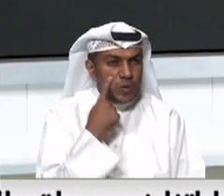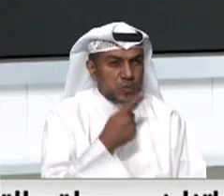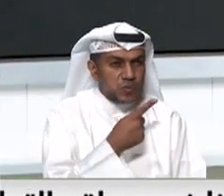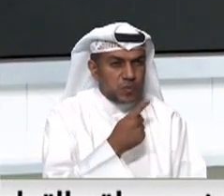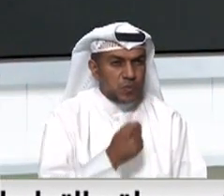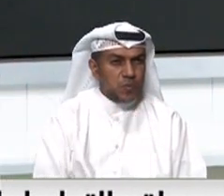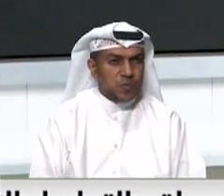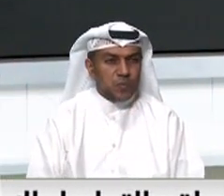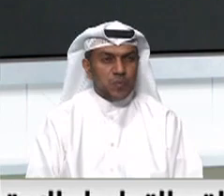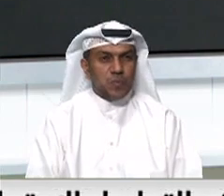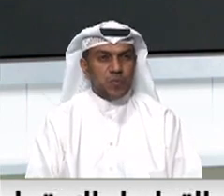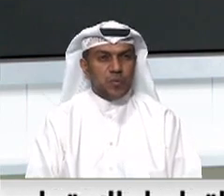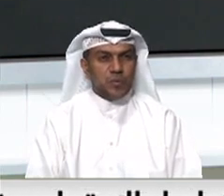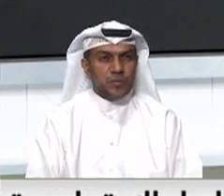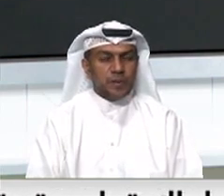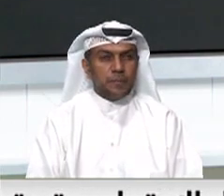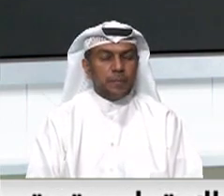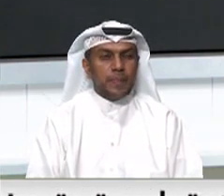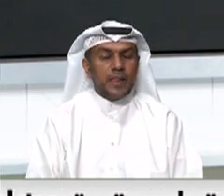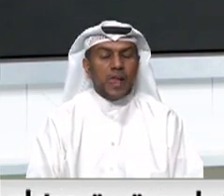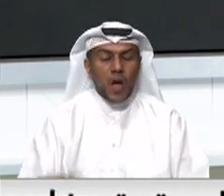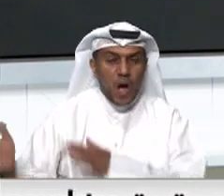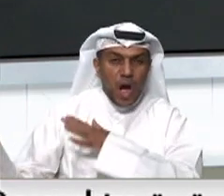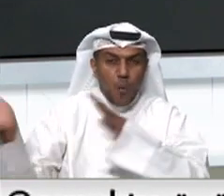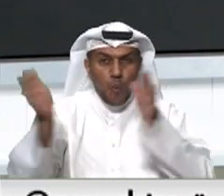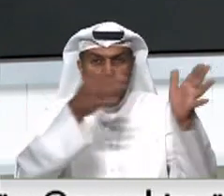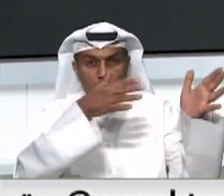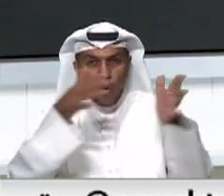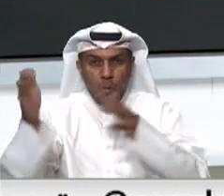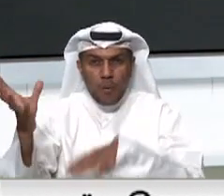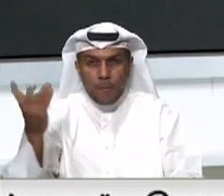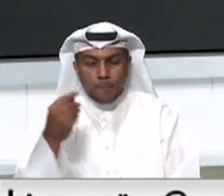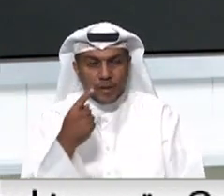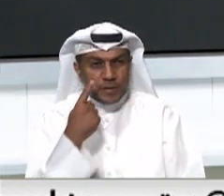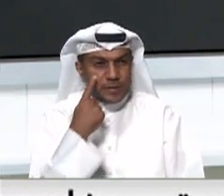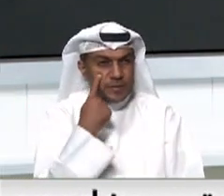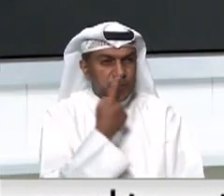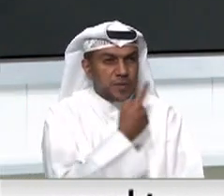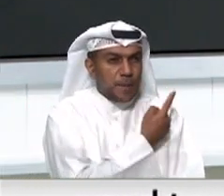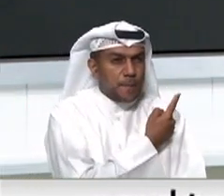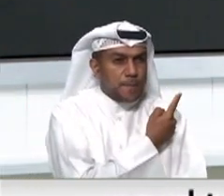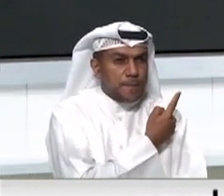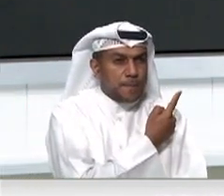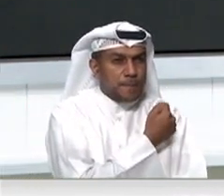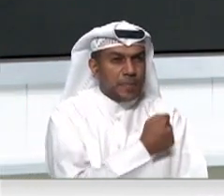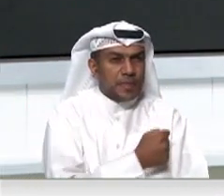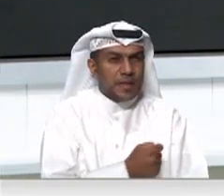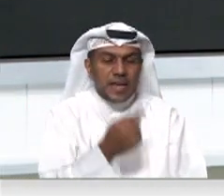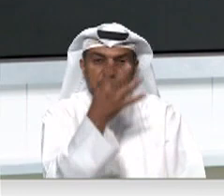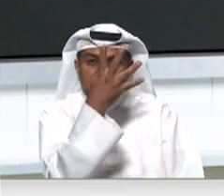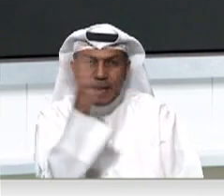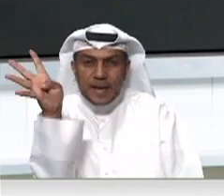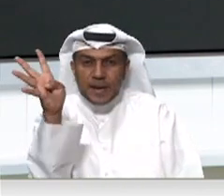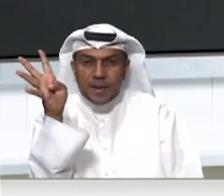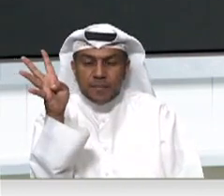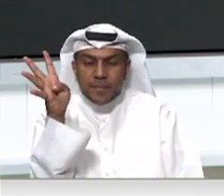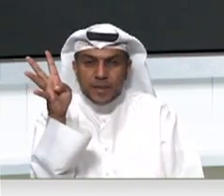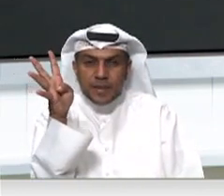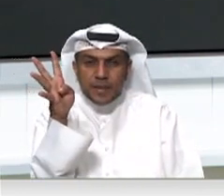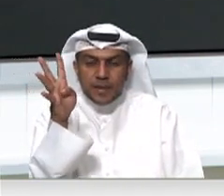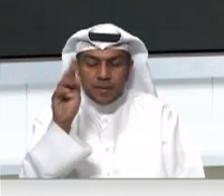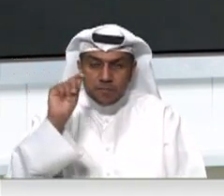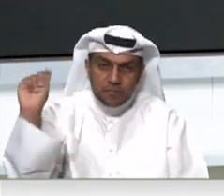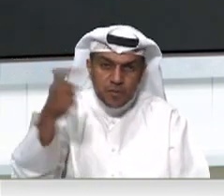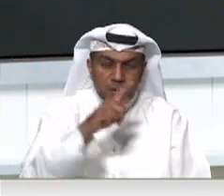الله، استمرار في الرياح النشطة نسبيا، قد تصل سرعة الرياح إلى 40 كيلومتر في الساعة. درجات الحرارة